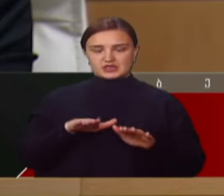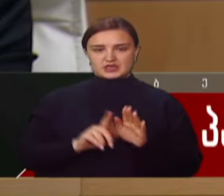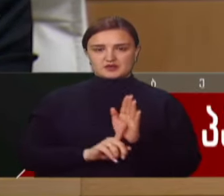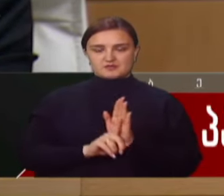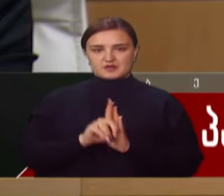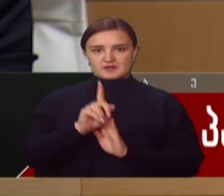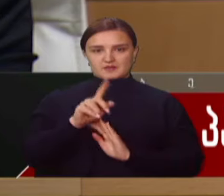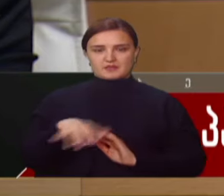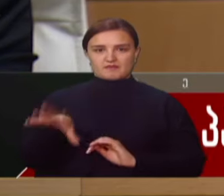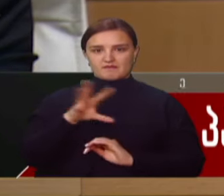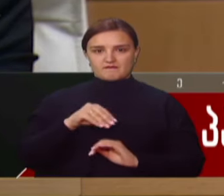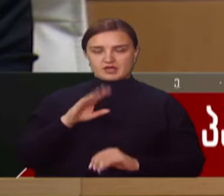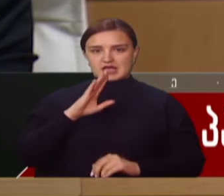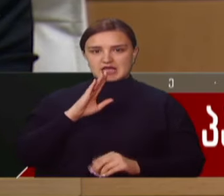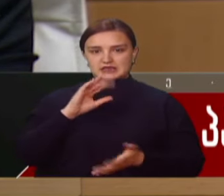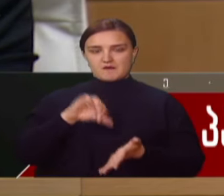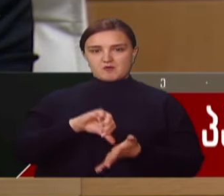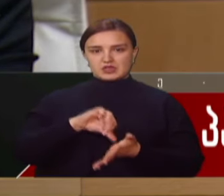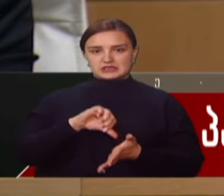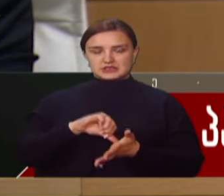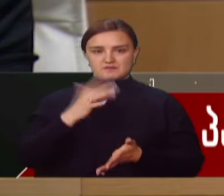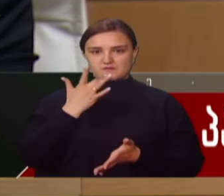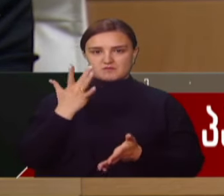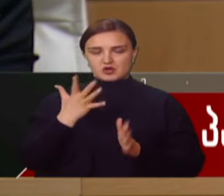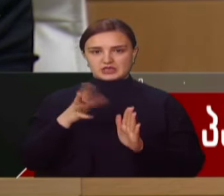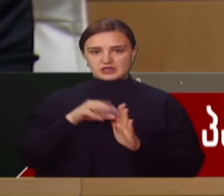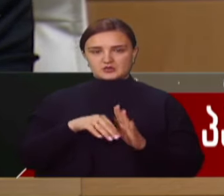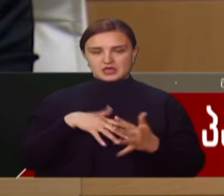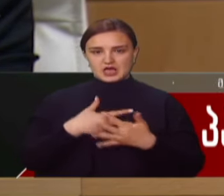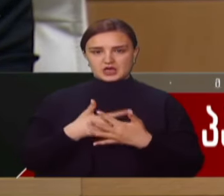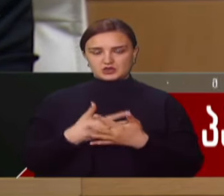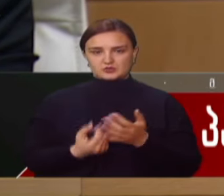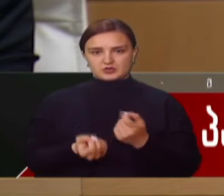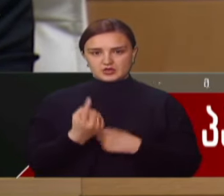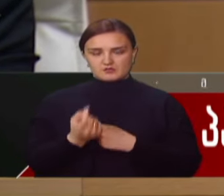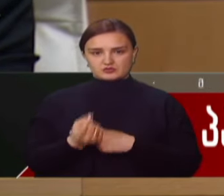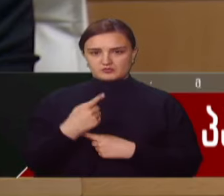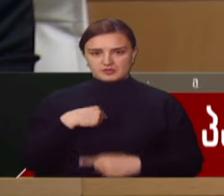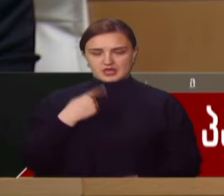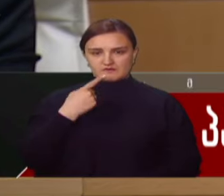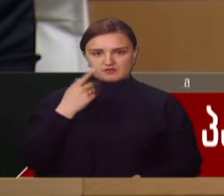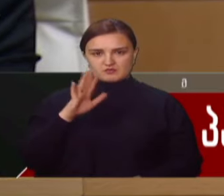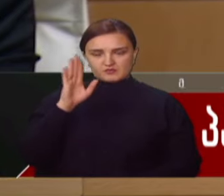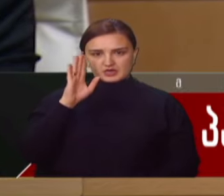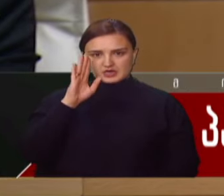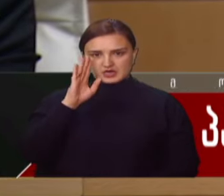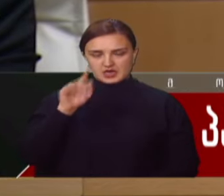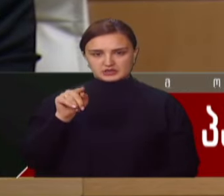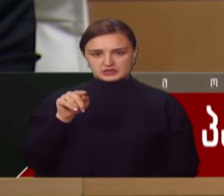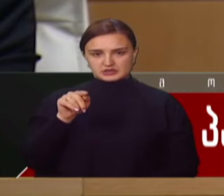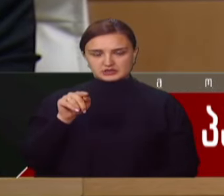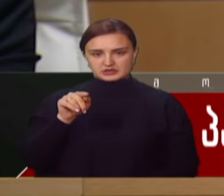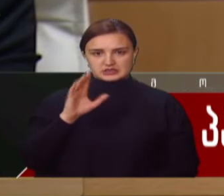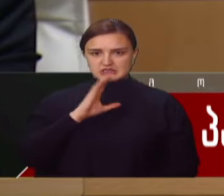Bumi წამოვიდა, ქალთა მონაწილეობა პოლიტიკაში, აქტიურები გამოჩნდნენ. Იმაზე მე კი არ ვამბობ, რომ კაცს რო გადააჭარბებ